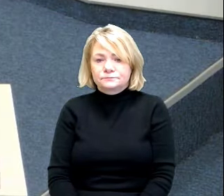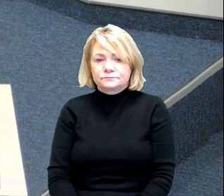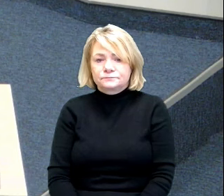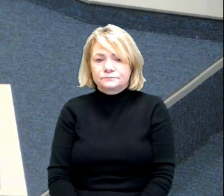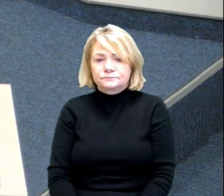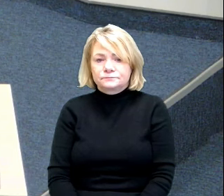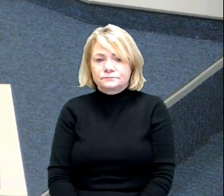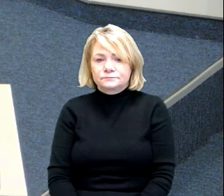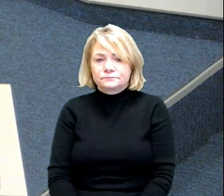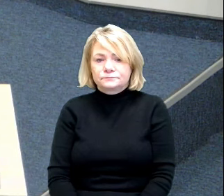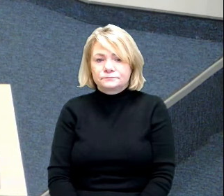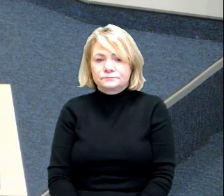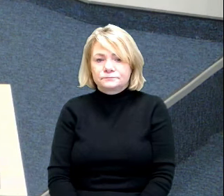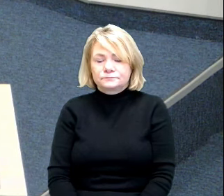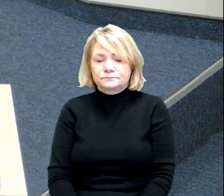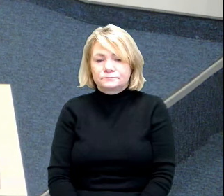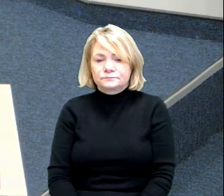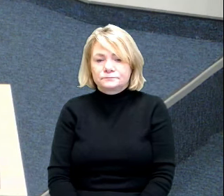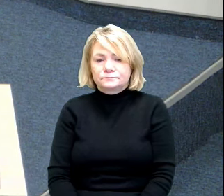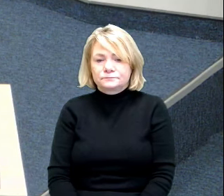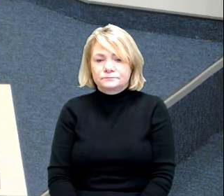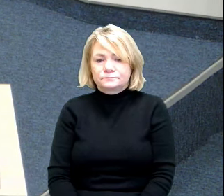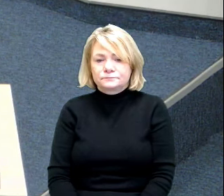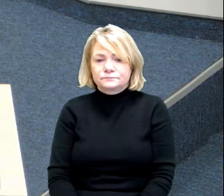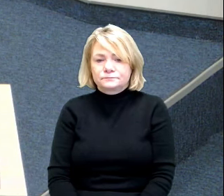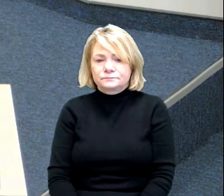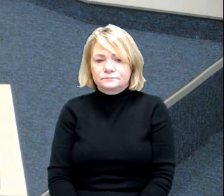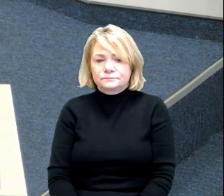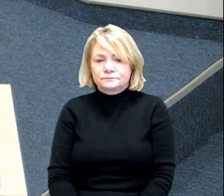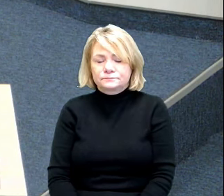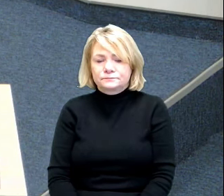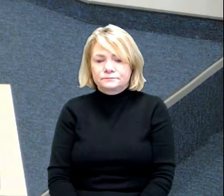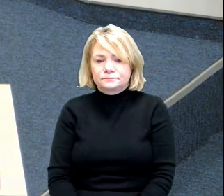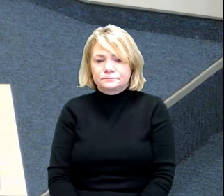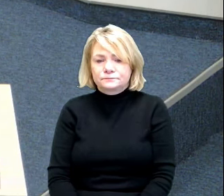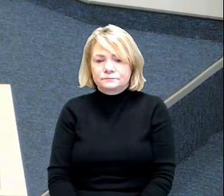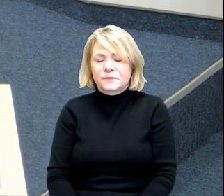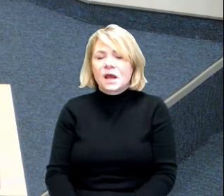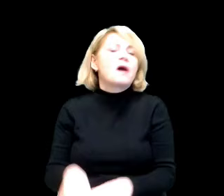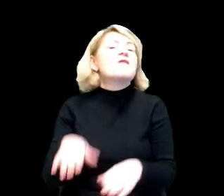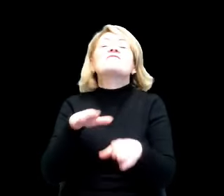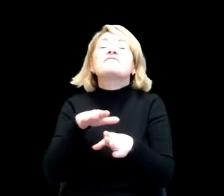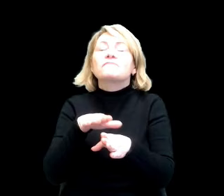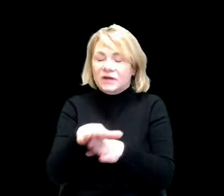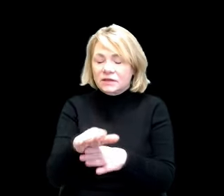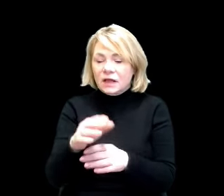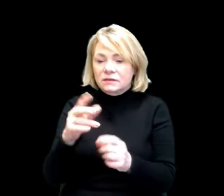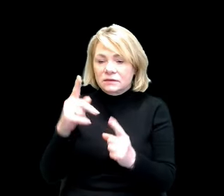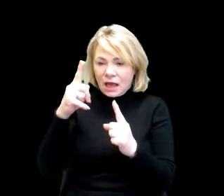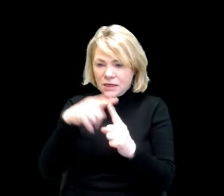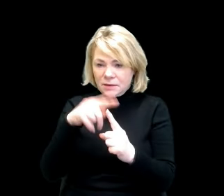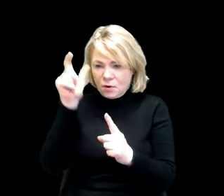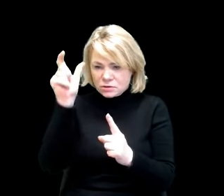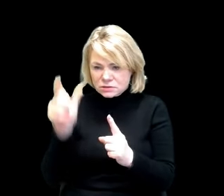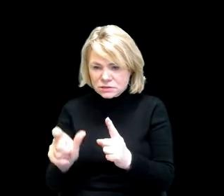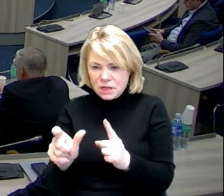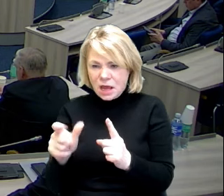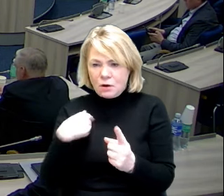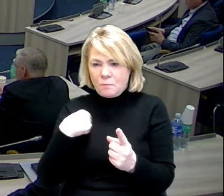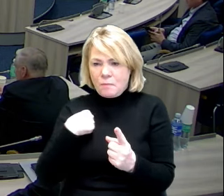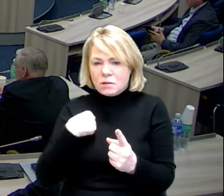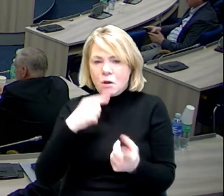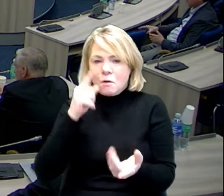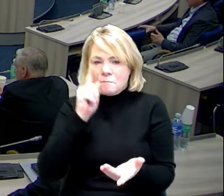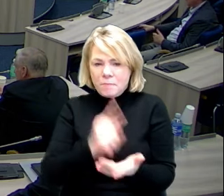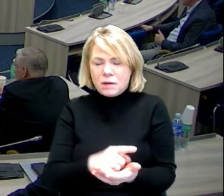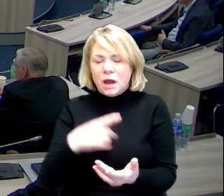prašom skaity a gerai vykdant tarybo nario tarybos nario pareigas kovo mėnesį tikėau dviejus užklausimus